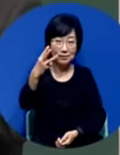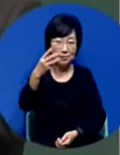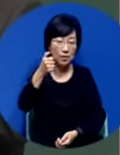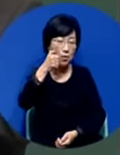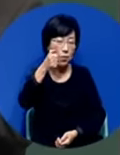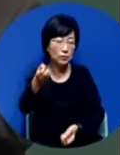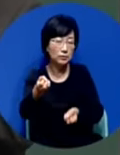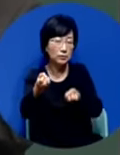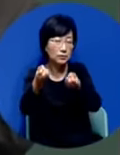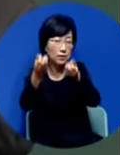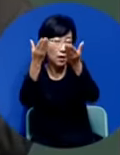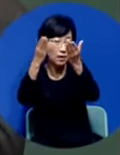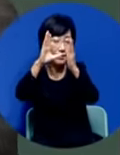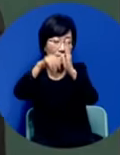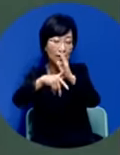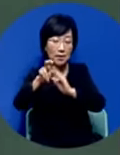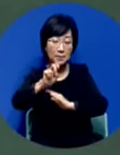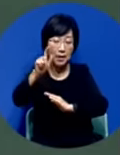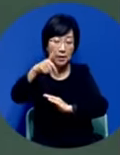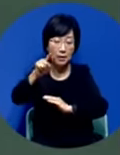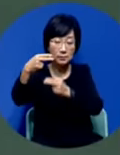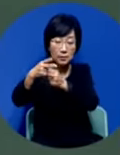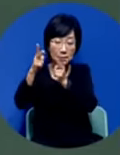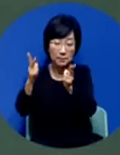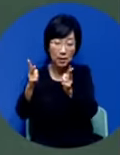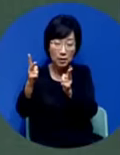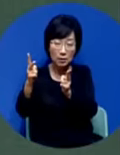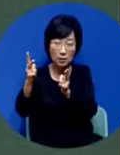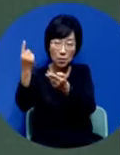임한 주의 성령인.